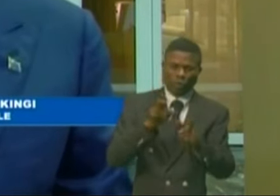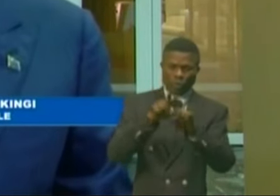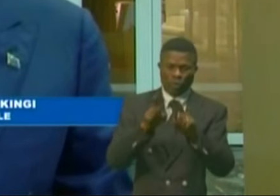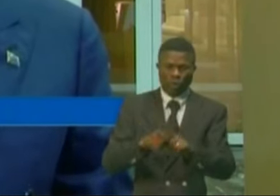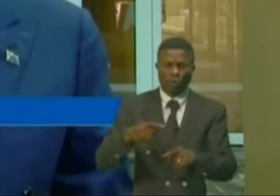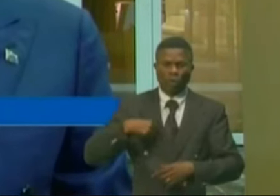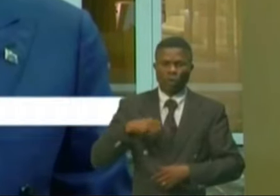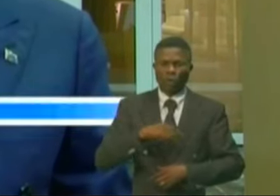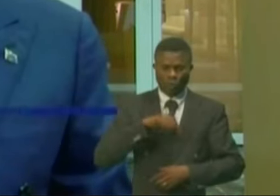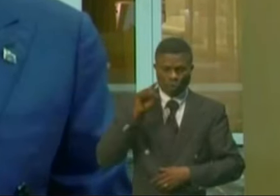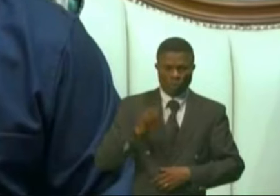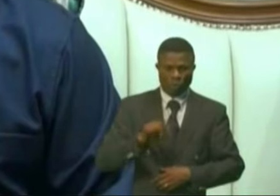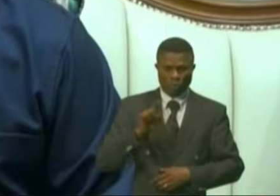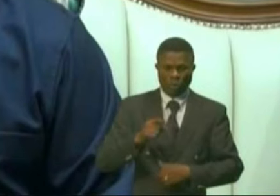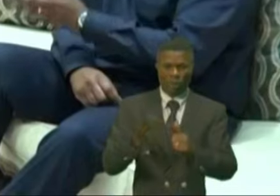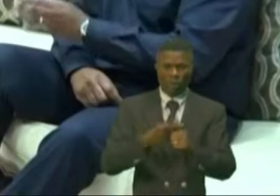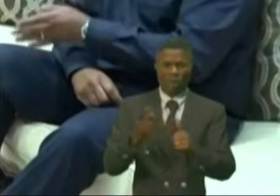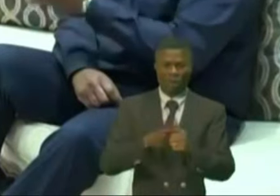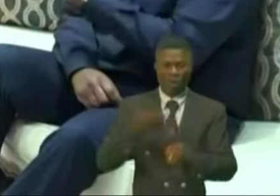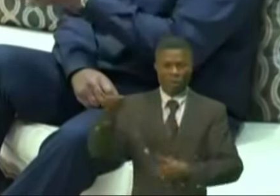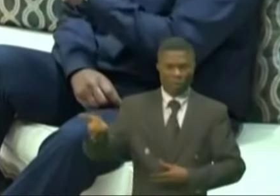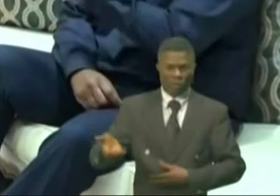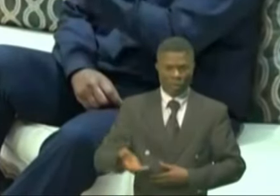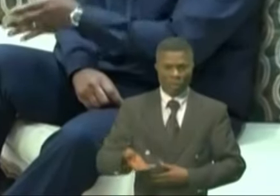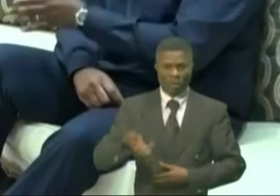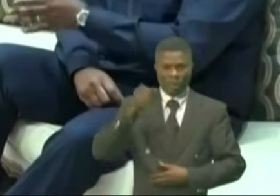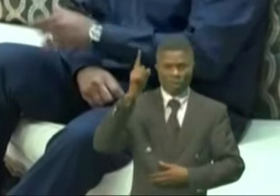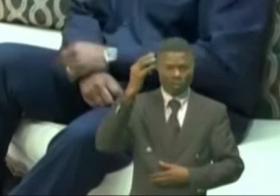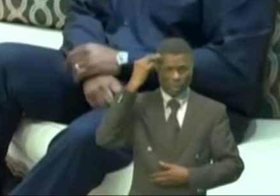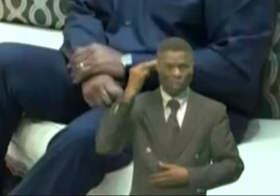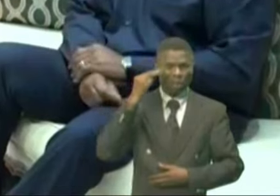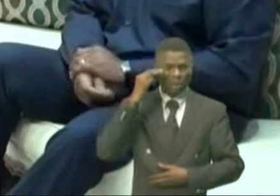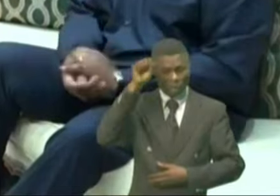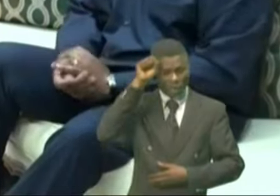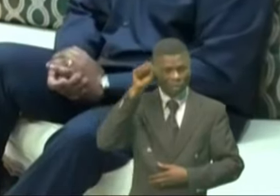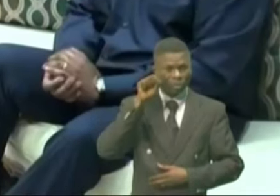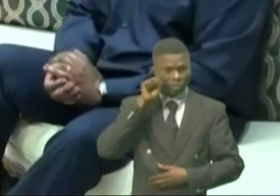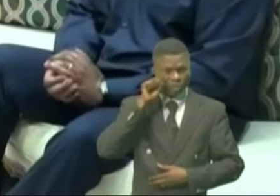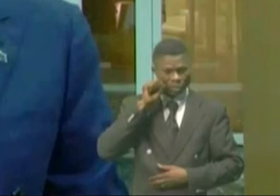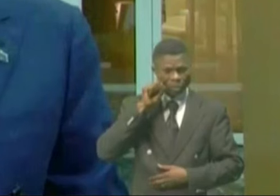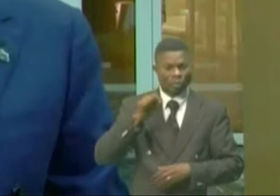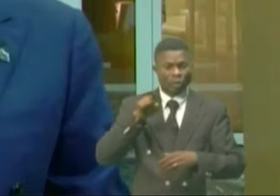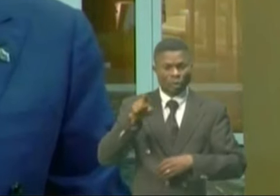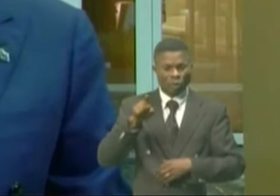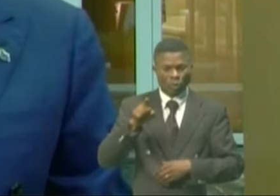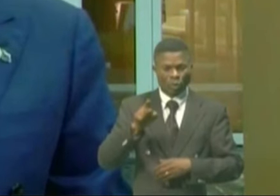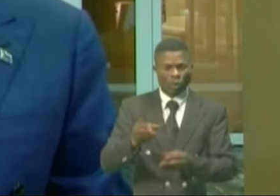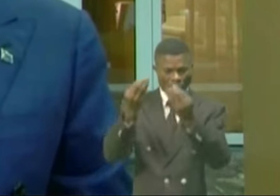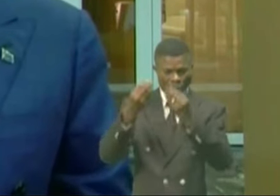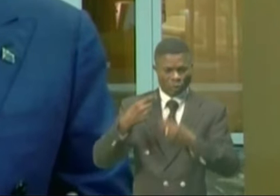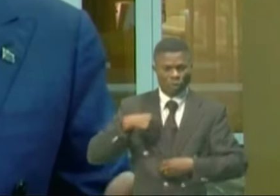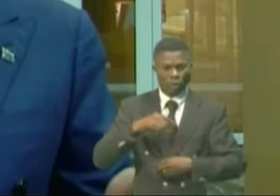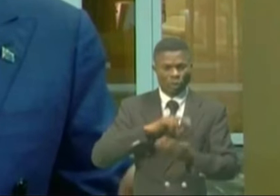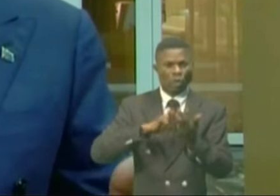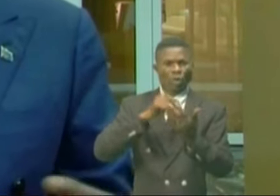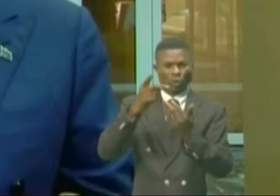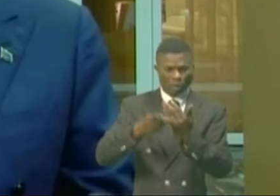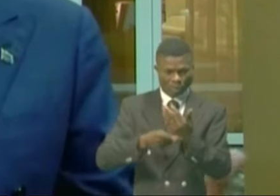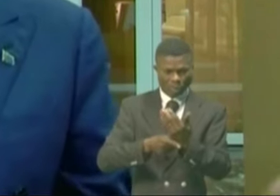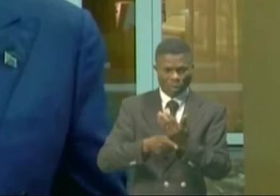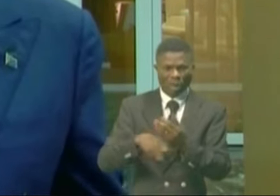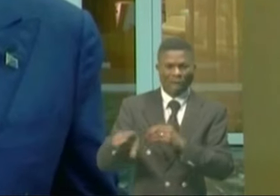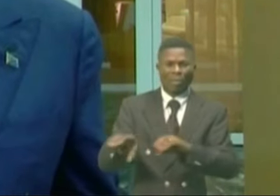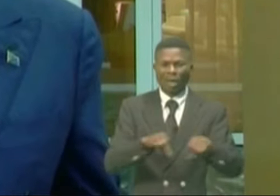devons d'abord recevoir Madame la Première ministre avec son programme. Et celui-ci sera multiplié en